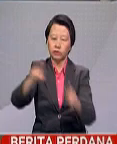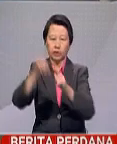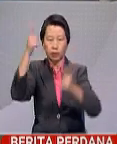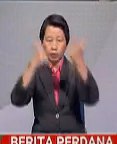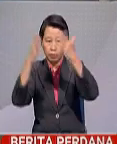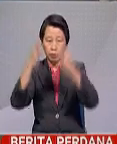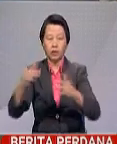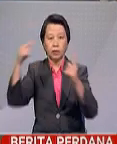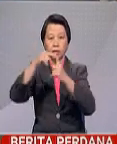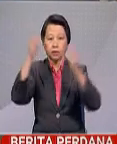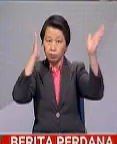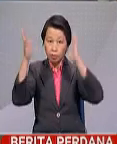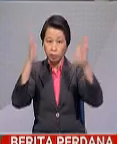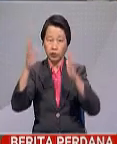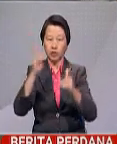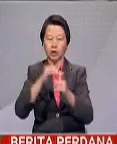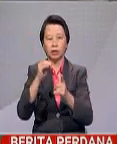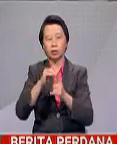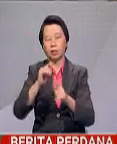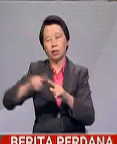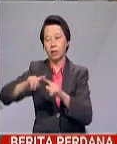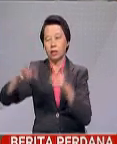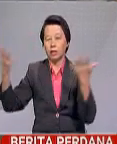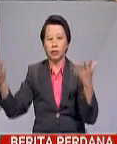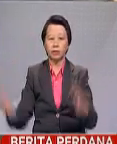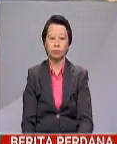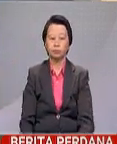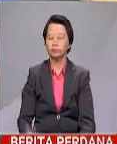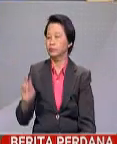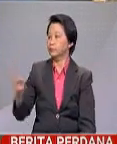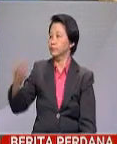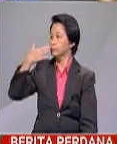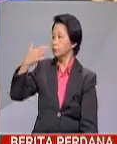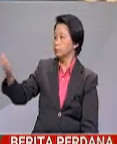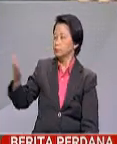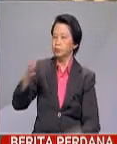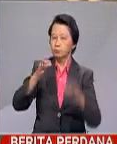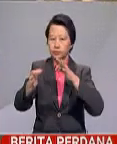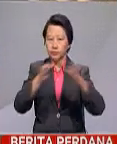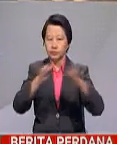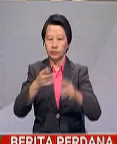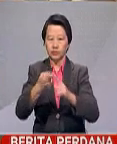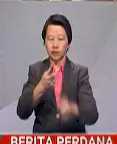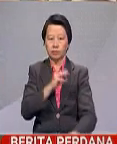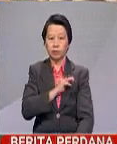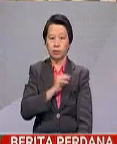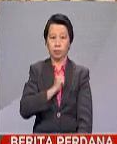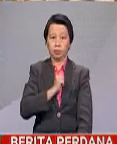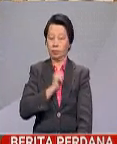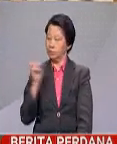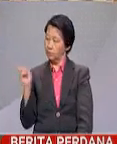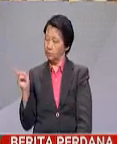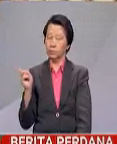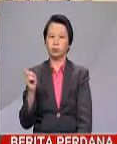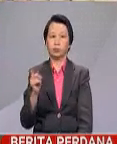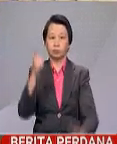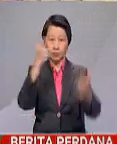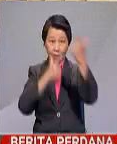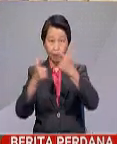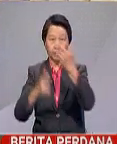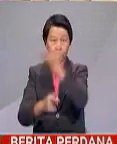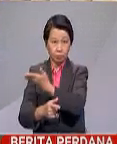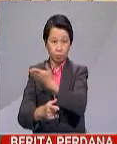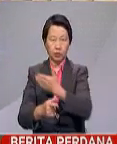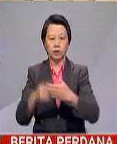pelancong mungkin ke Malaysia dan sebagainya. Baik, terima kasih Datuk. Begitulah penjelasan daripada Menteri sendiri iaitu Datuk Muhammadin Ketapi